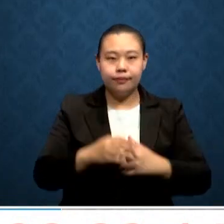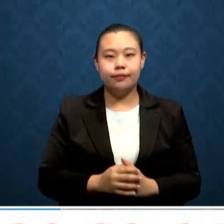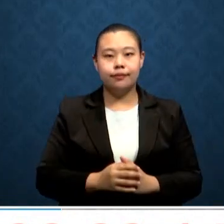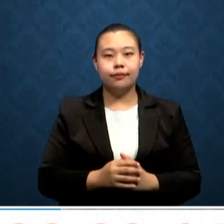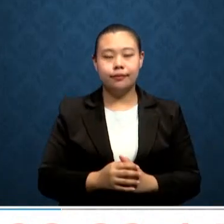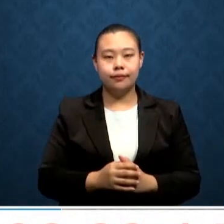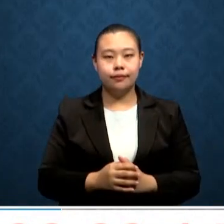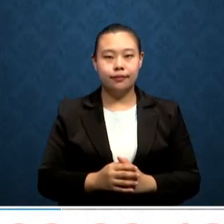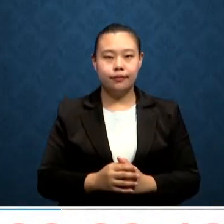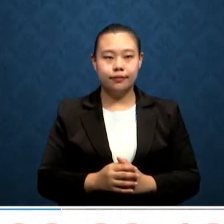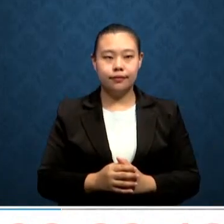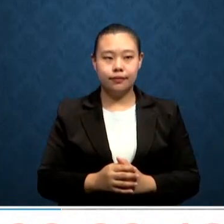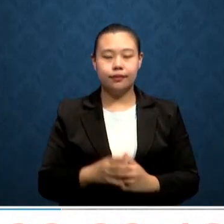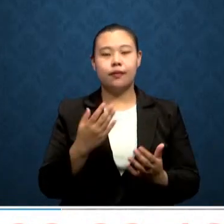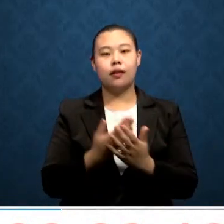ในค่า FT